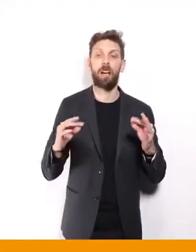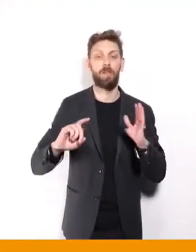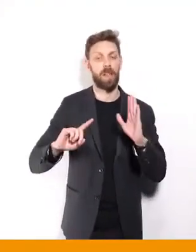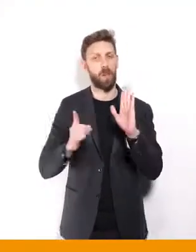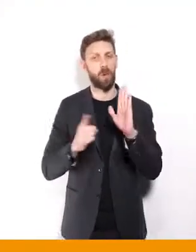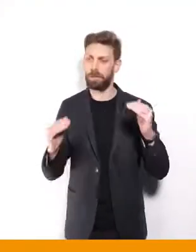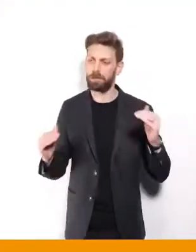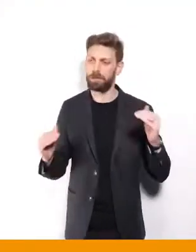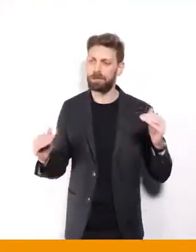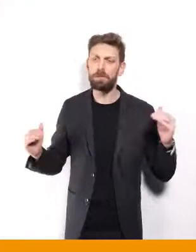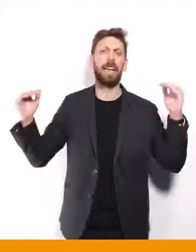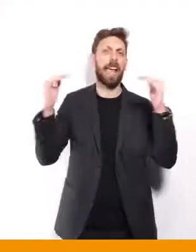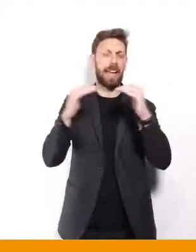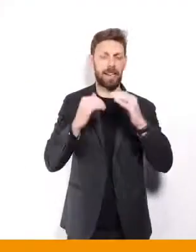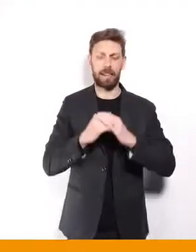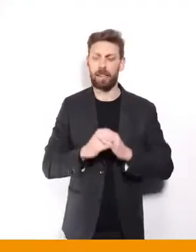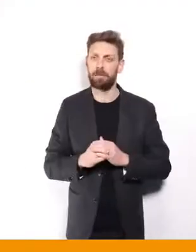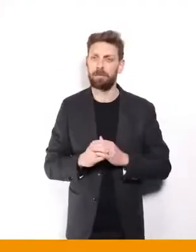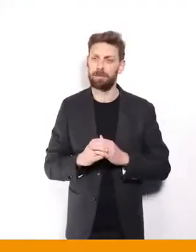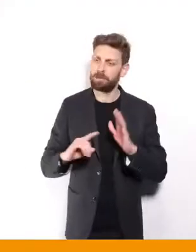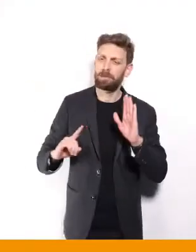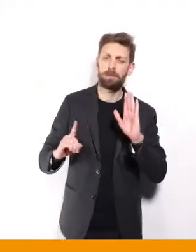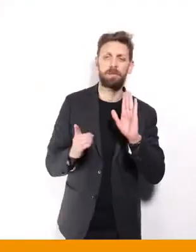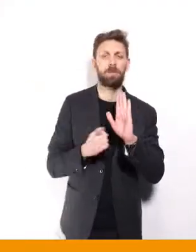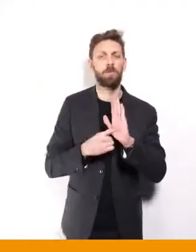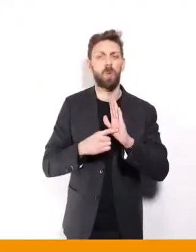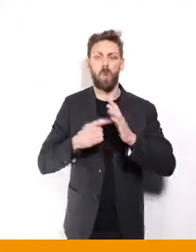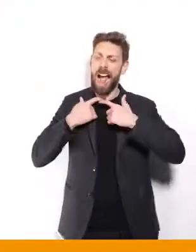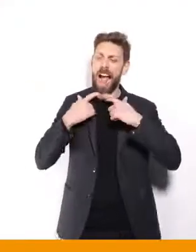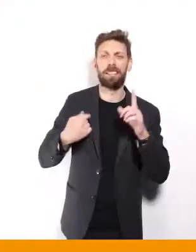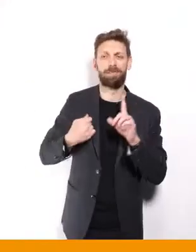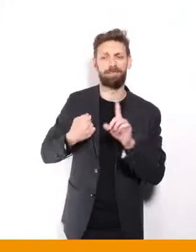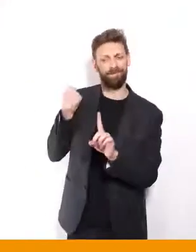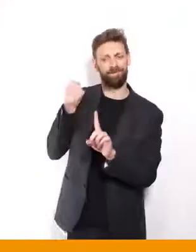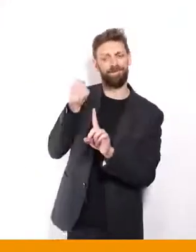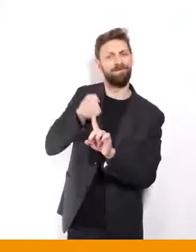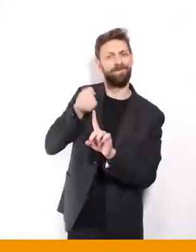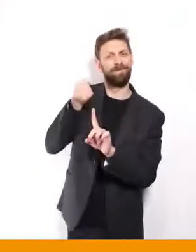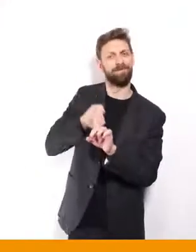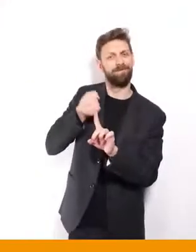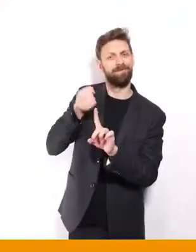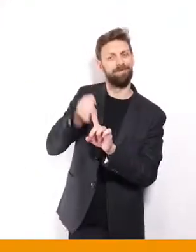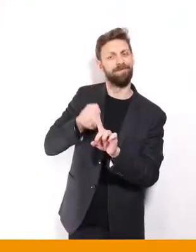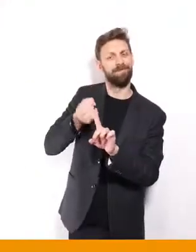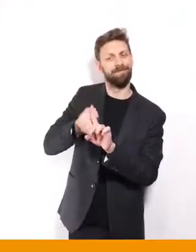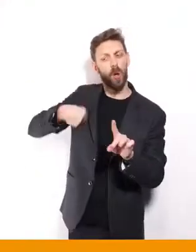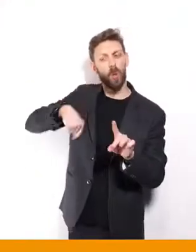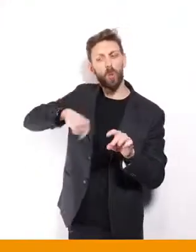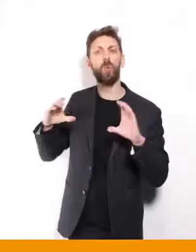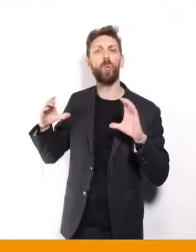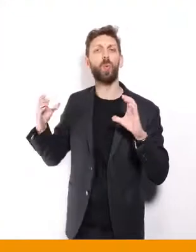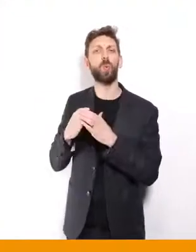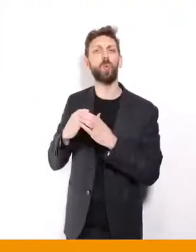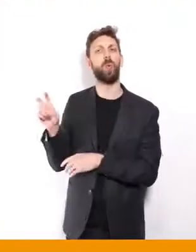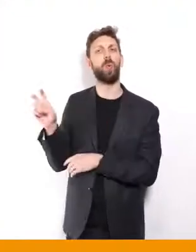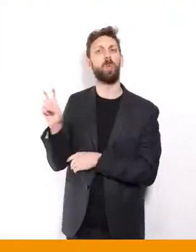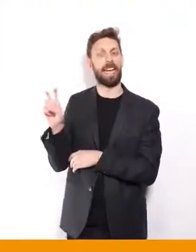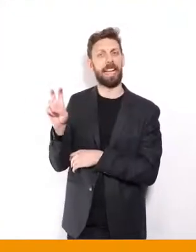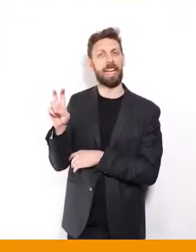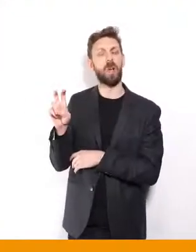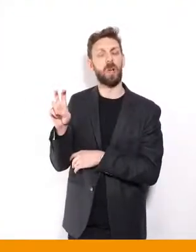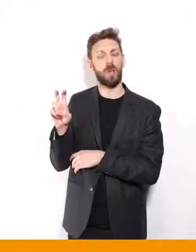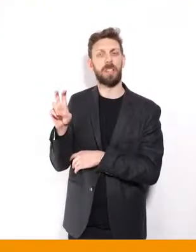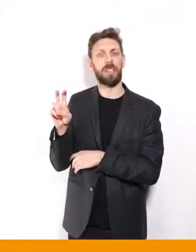combat pour l'accès aux droits a toujours été un des combats fondamentaux des écologistes. Vous savez que partout où